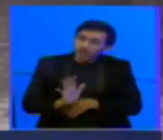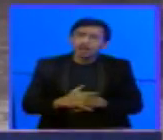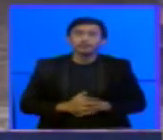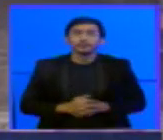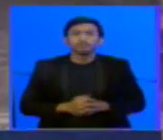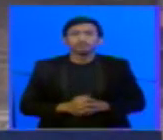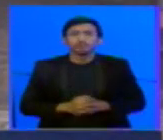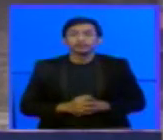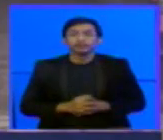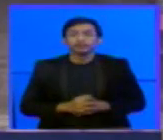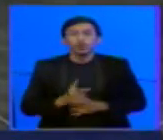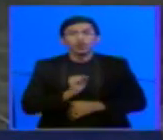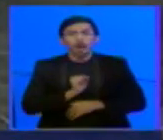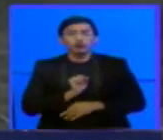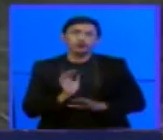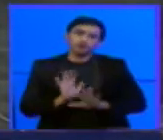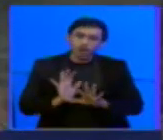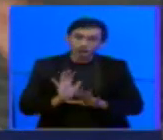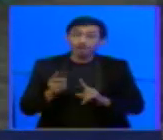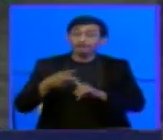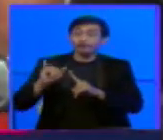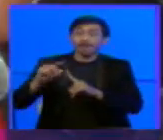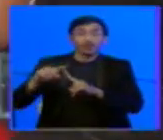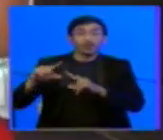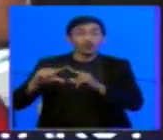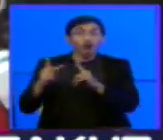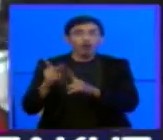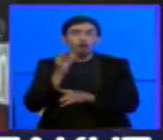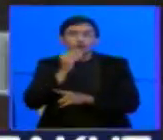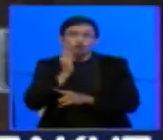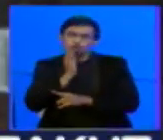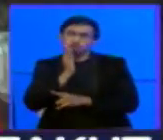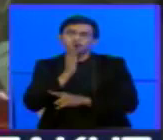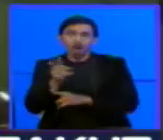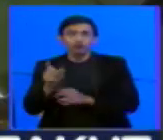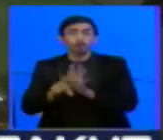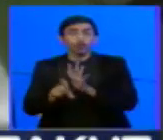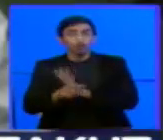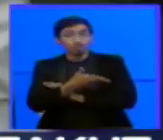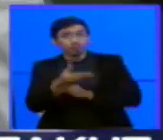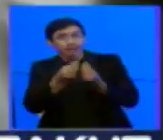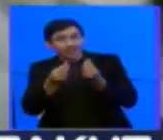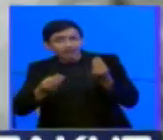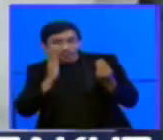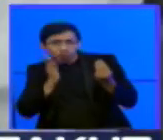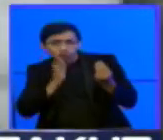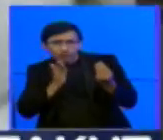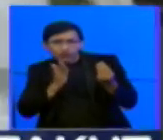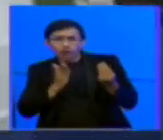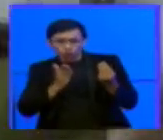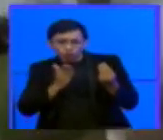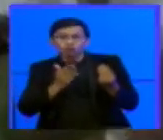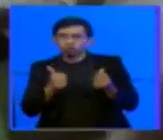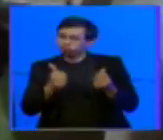Mengalahkan rasa takutnya, Fitra, remaja 18 tahun ini menjadi contoh bagi generasi muda bagaimana remaja bisa memberikan